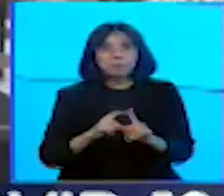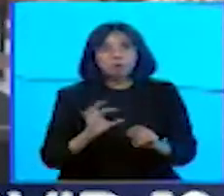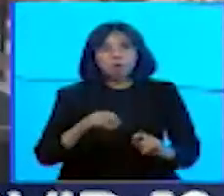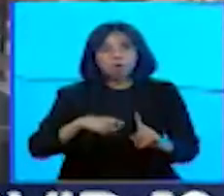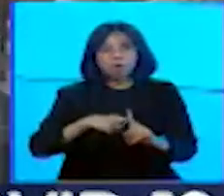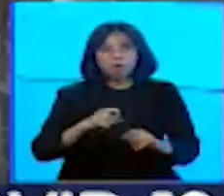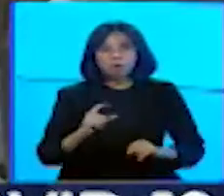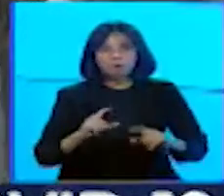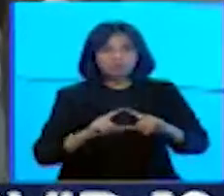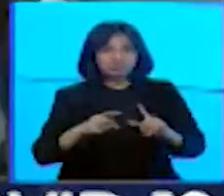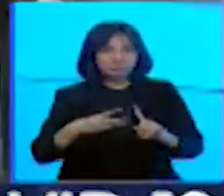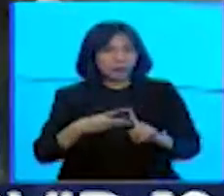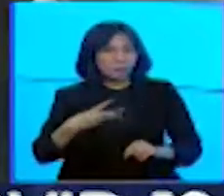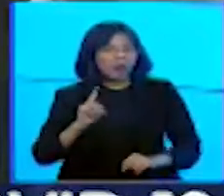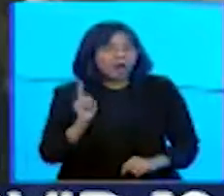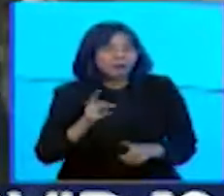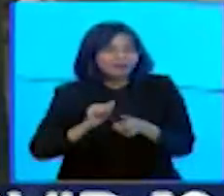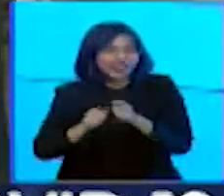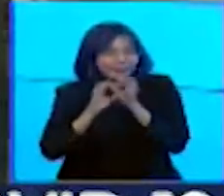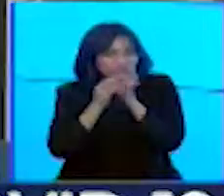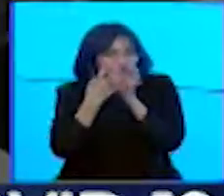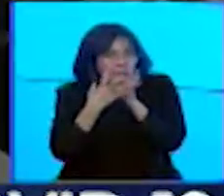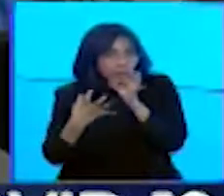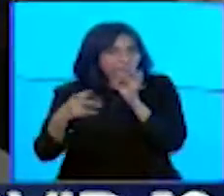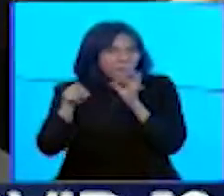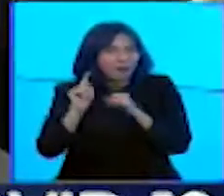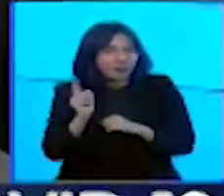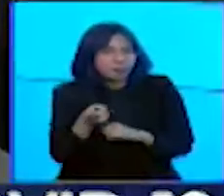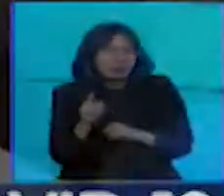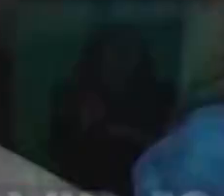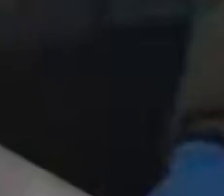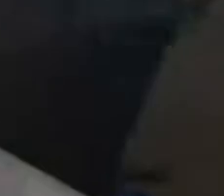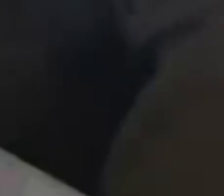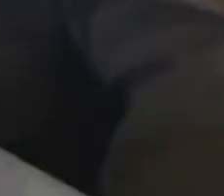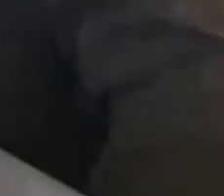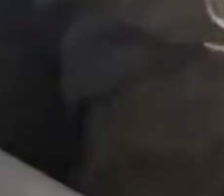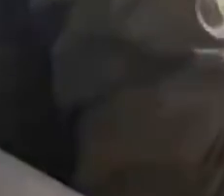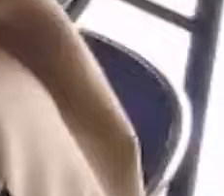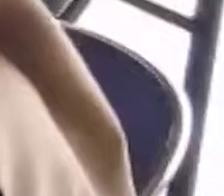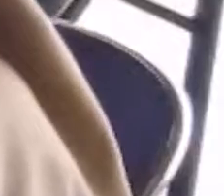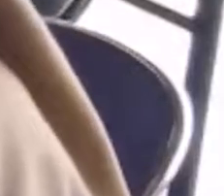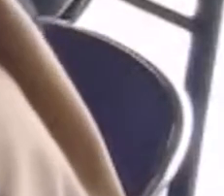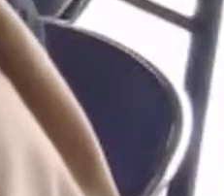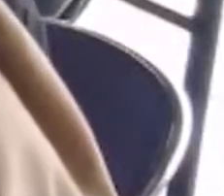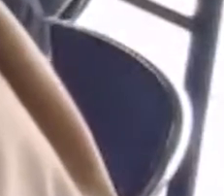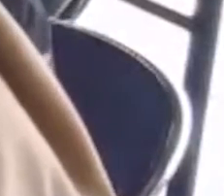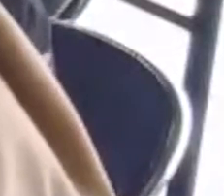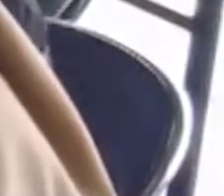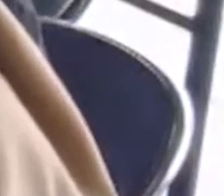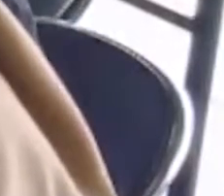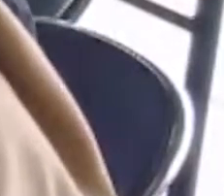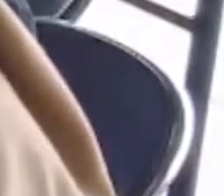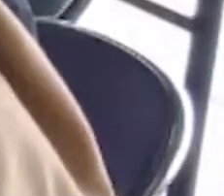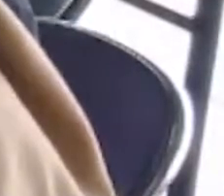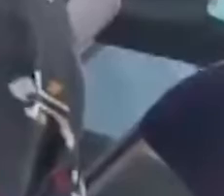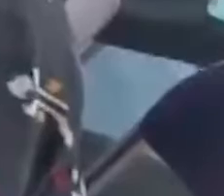jinus. Tercatat 18 Mei hingga hari ini ratusan warga yang hendak mudik wajib mengikuti screening tes jinus. Hasilnya dari